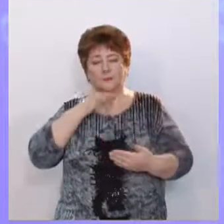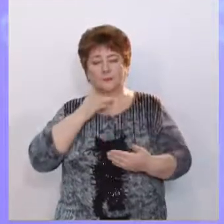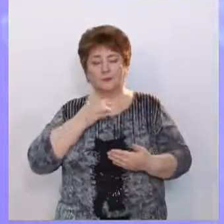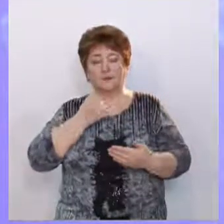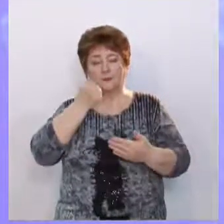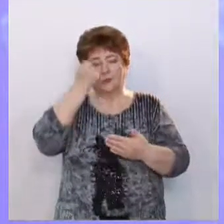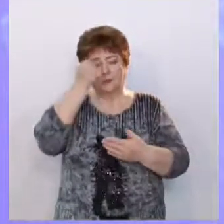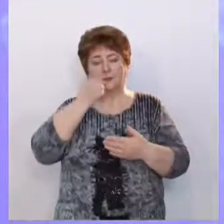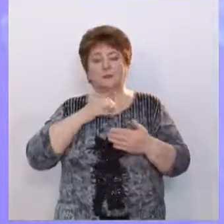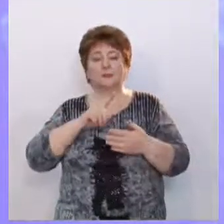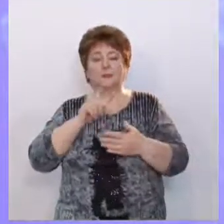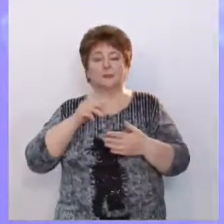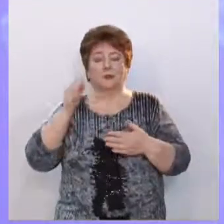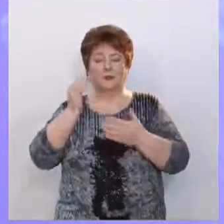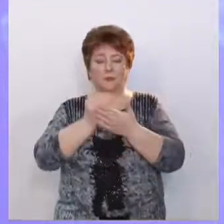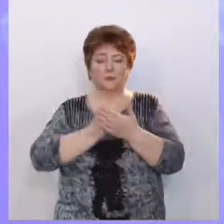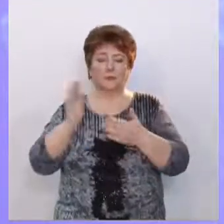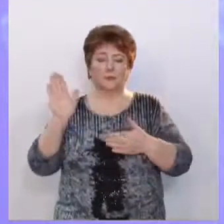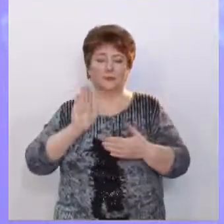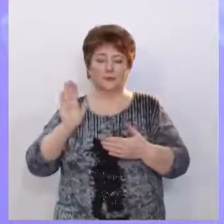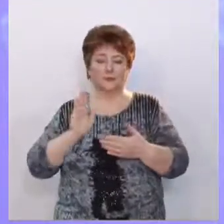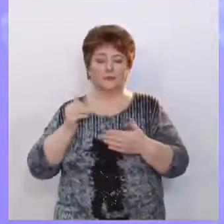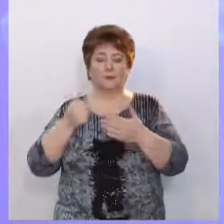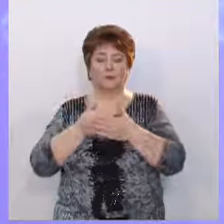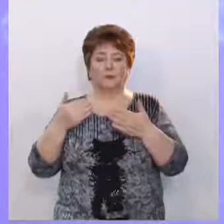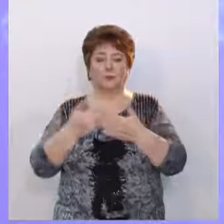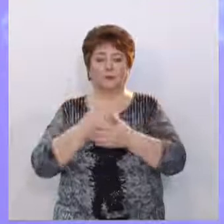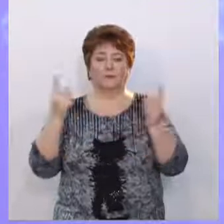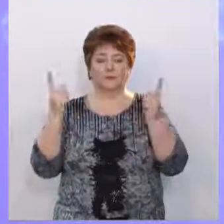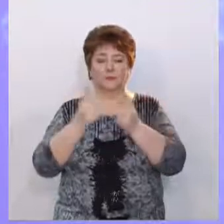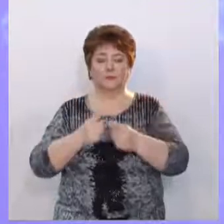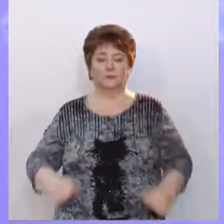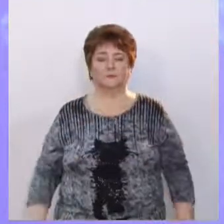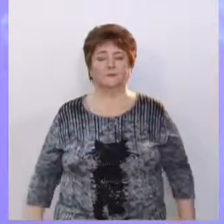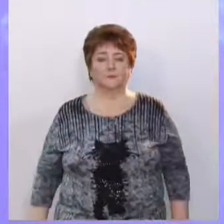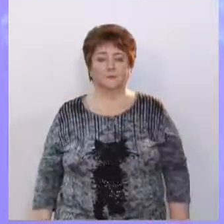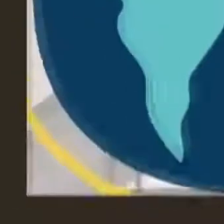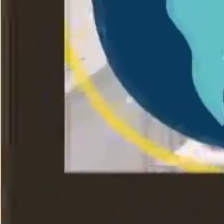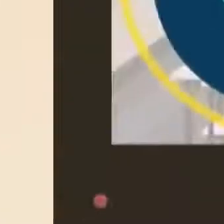Спасибо за урок. До свидания, до новых встреч.